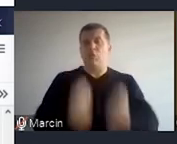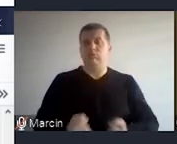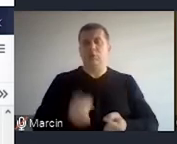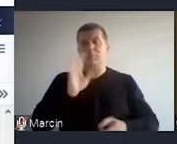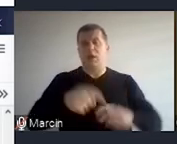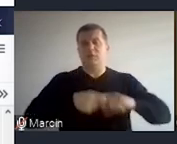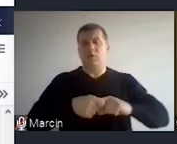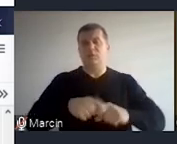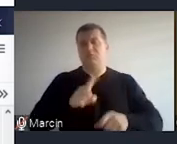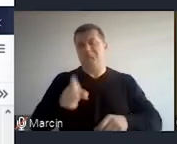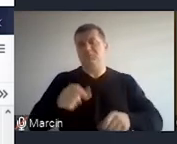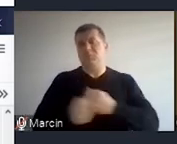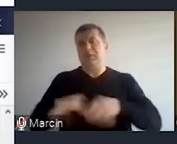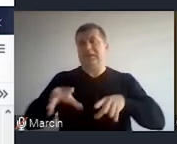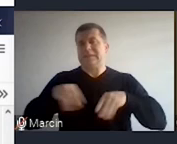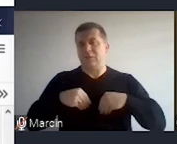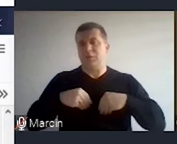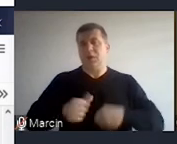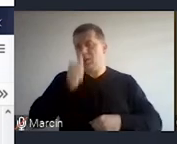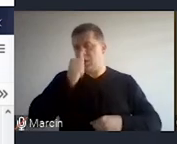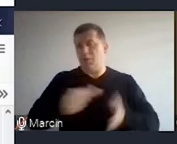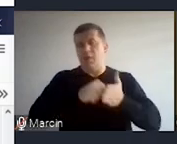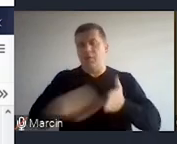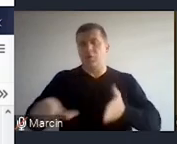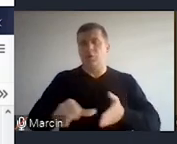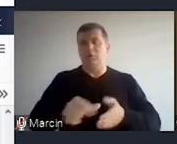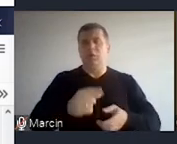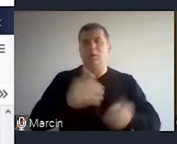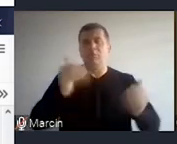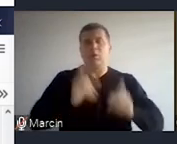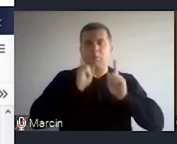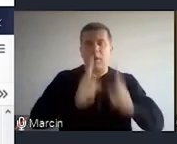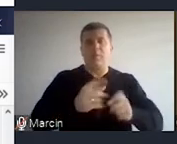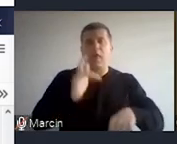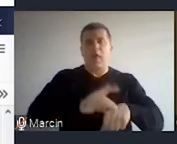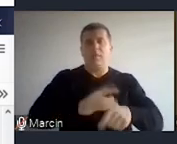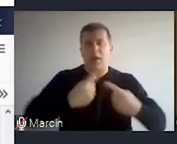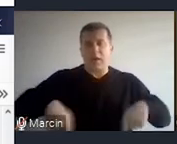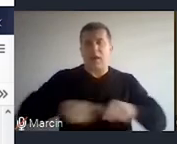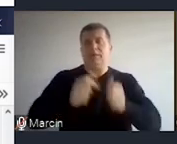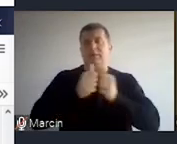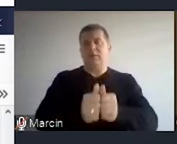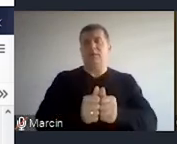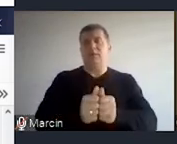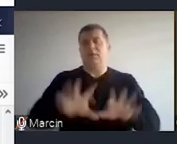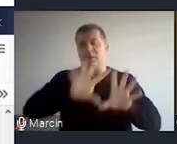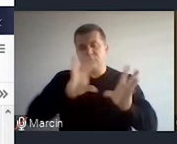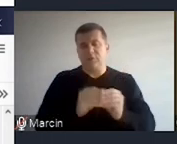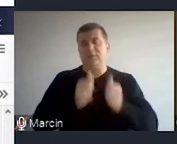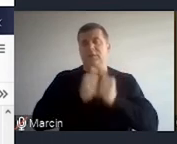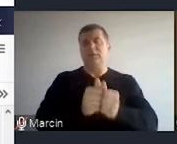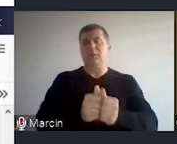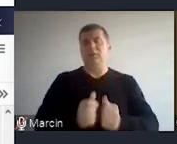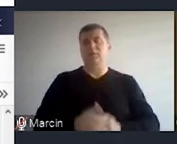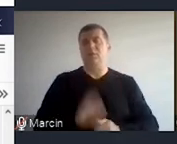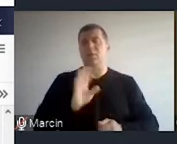związane z zatrudnieniem nie może wykluczać możliwości prawidłowej i efektywnej realizacji zadań, wszystkich zadań,